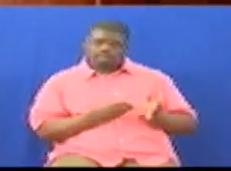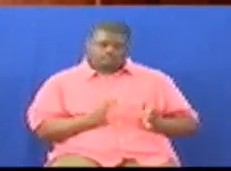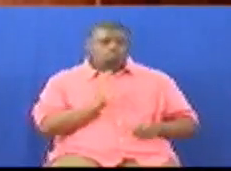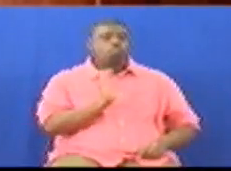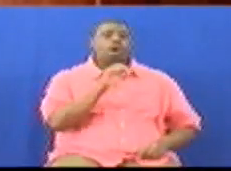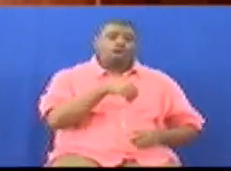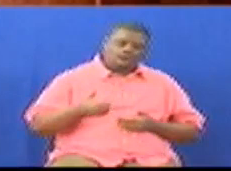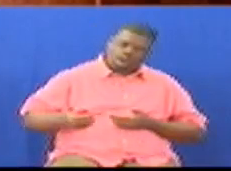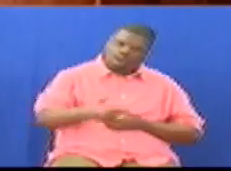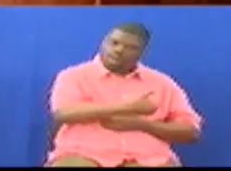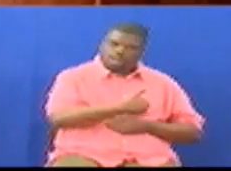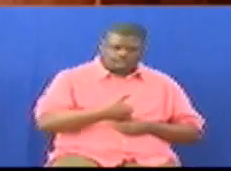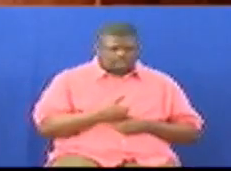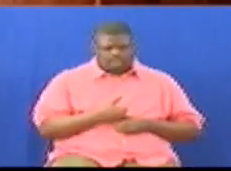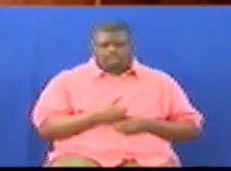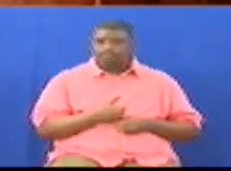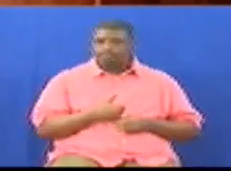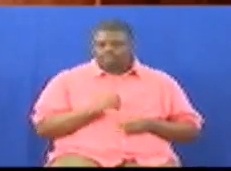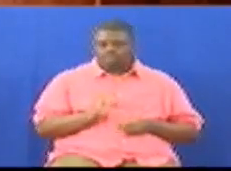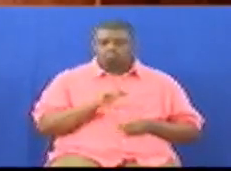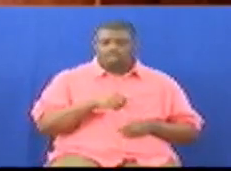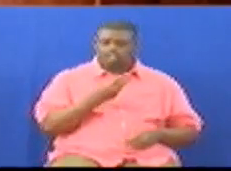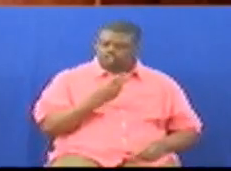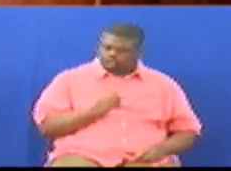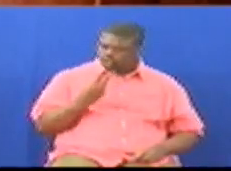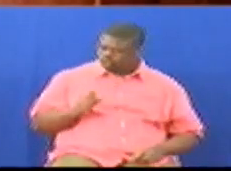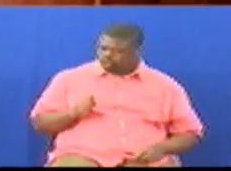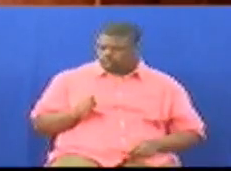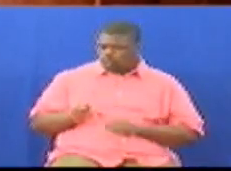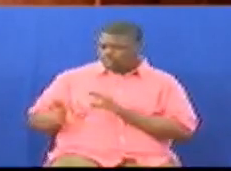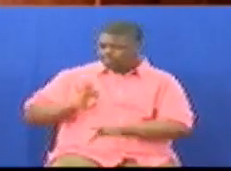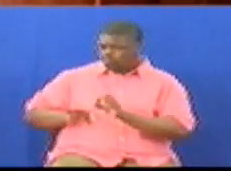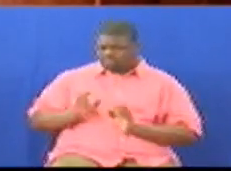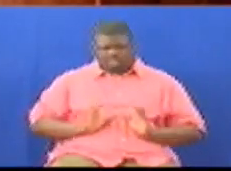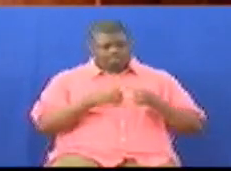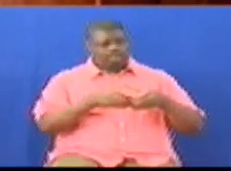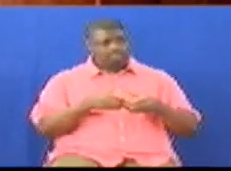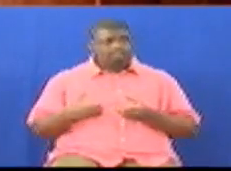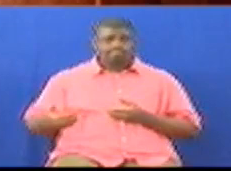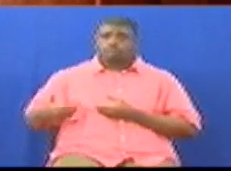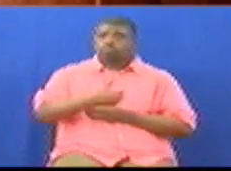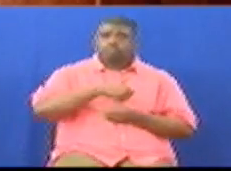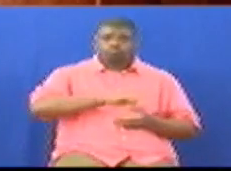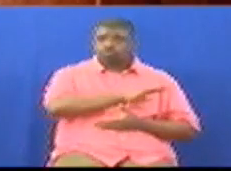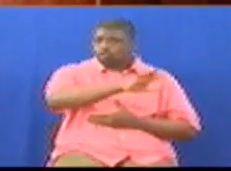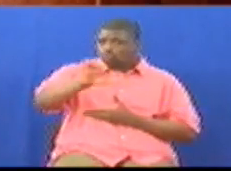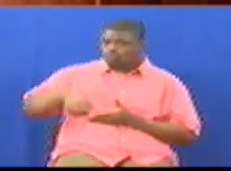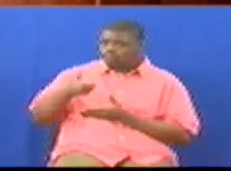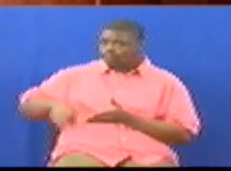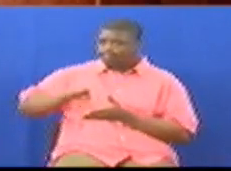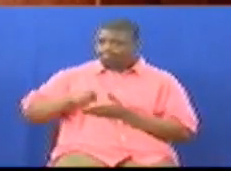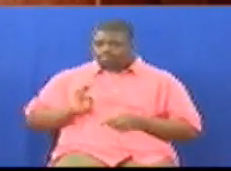makusanyo ya mwaka wa fedha 2020. Mheshimiwa Naibu Spika, kwa mujibu wa uchambuzi wa kamati, makusanyo yote yanatarajiwa kuongezeka kwa shilingi